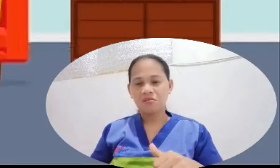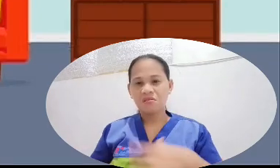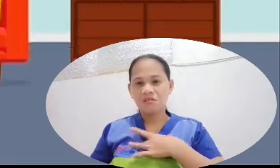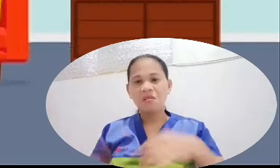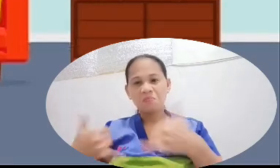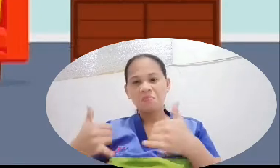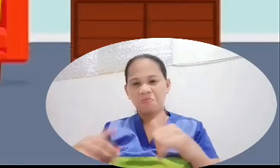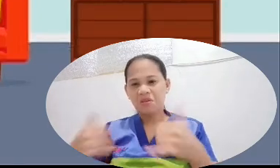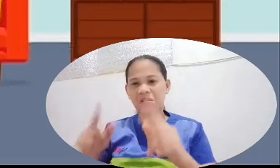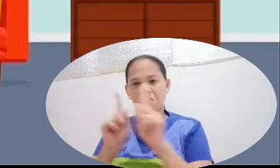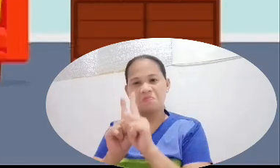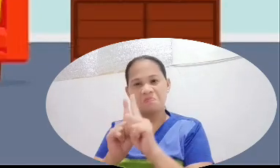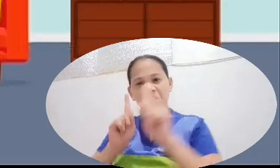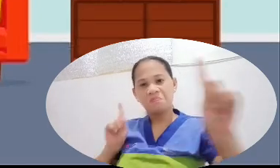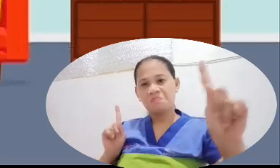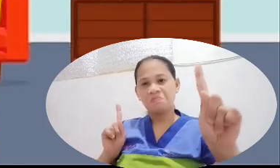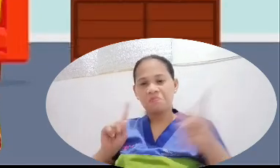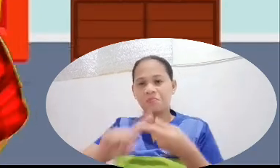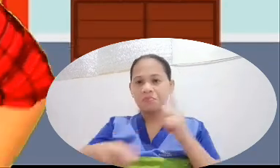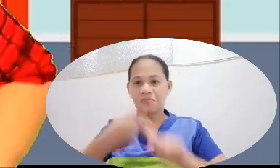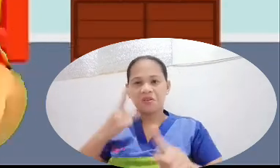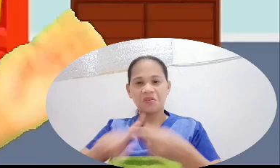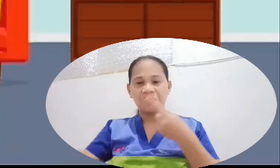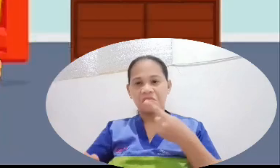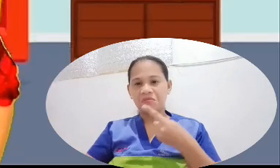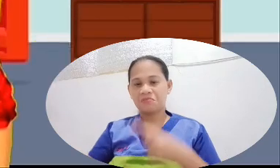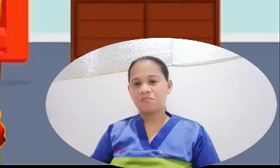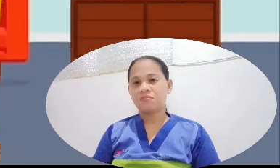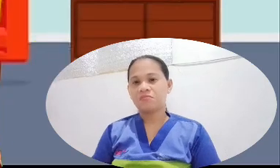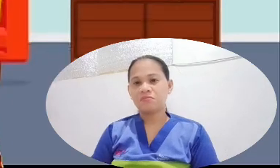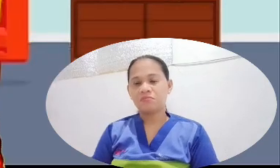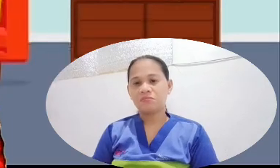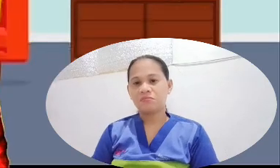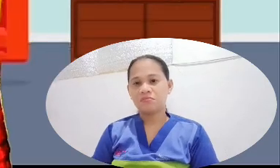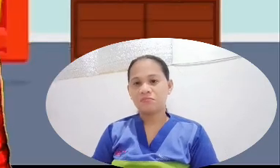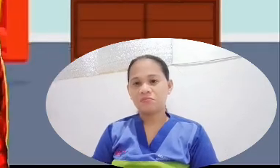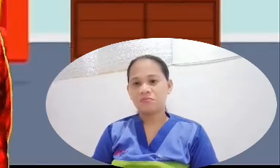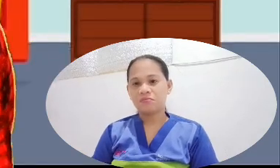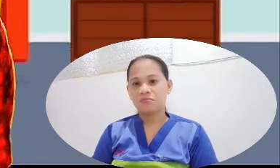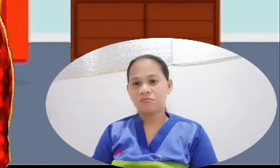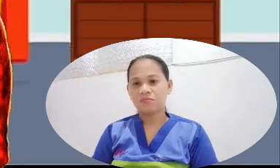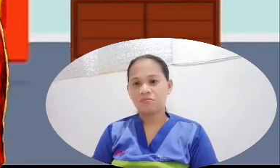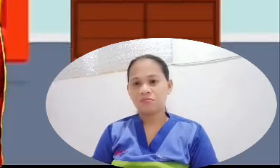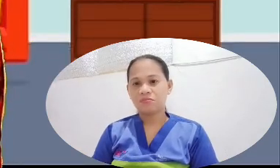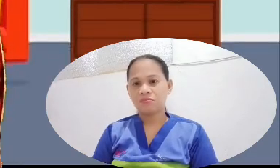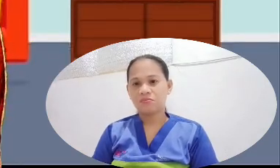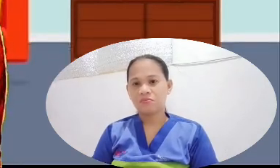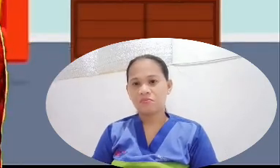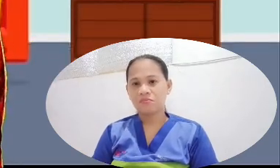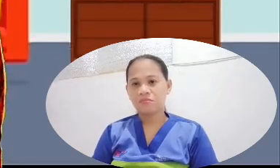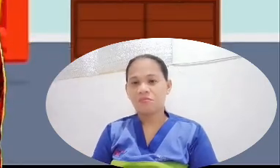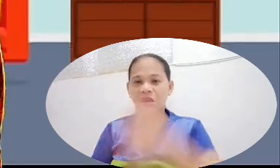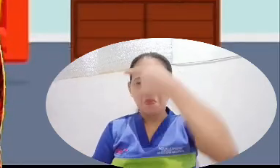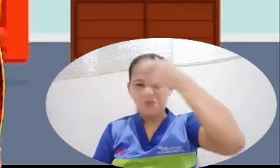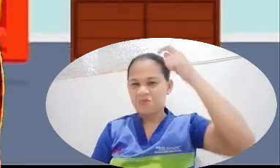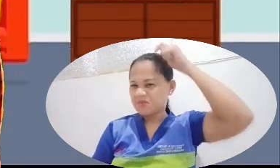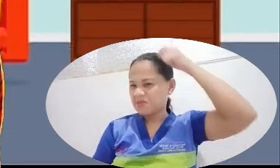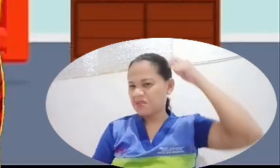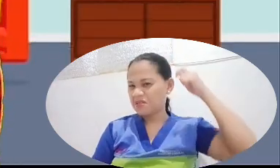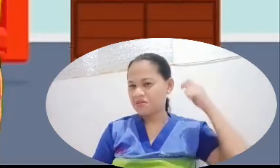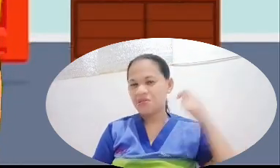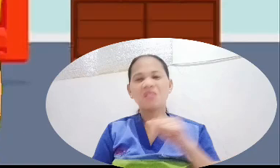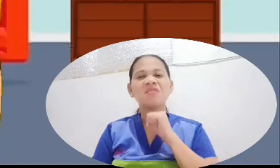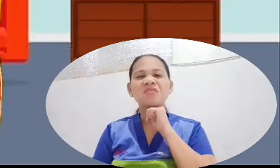gusto makipagkaibigan sa kanya. Kasi naman eh, hindi siya nakakaligo ng tama.